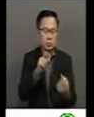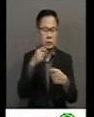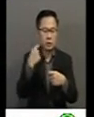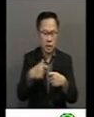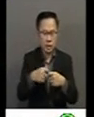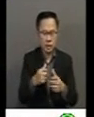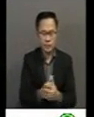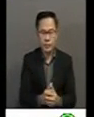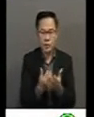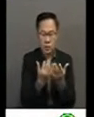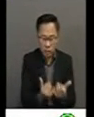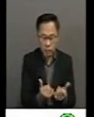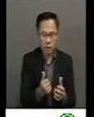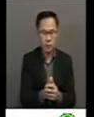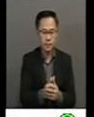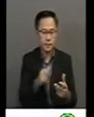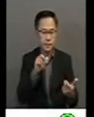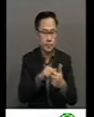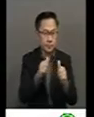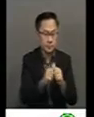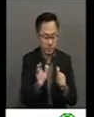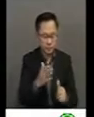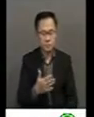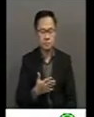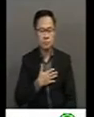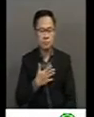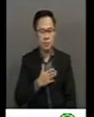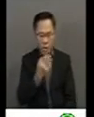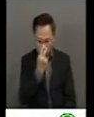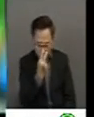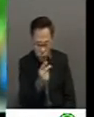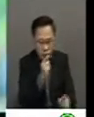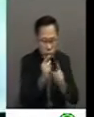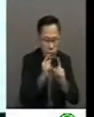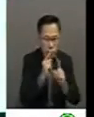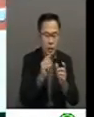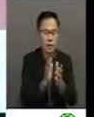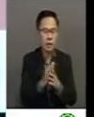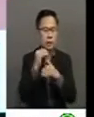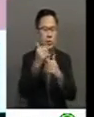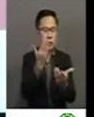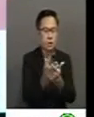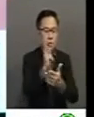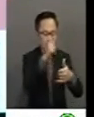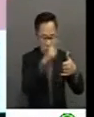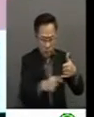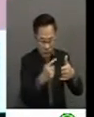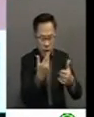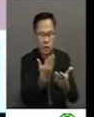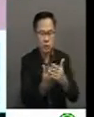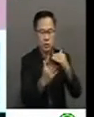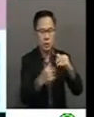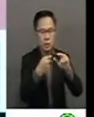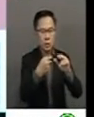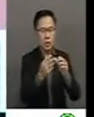ให้เกิดรายได้หรือ NPL นั่นเองบริษัทจึงใช้ช่องทางนี้นะคะในการขยายสินเชื่อของเขาเขาตั้งเป้านะคะจะปล่อยสินเชื่อให้ไม่ต่ำกว่า